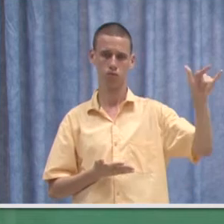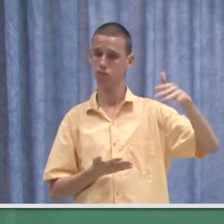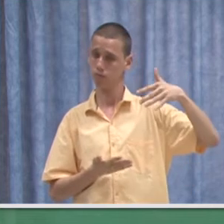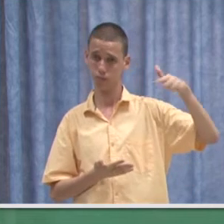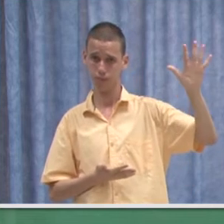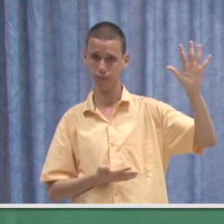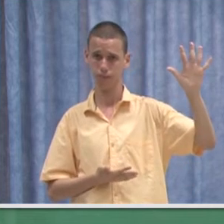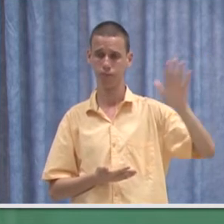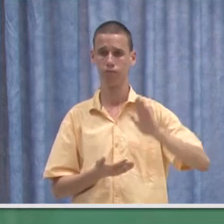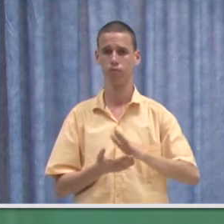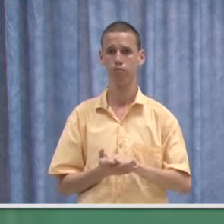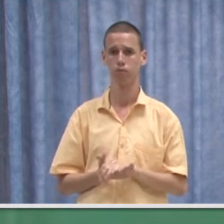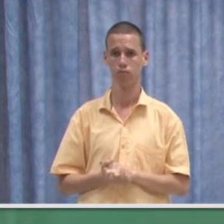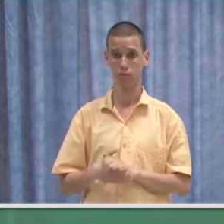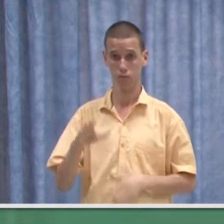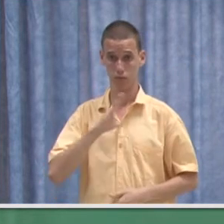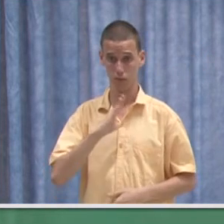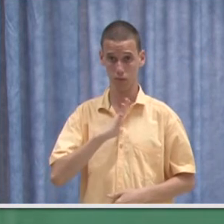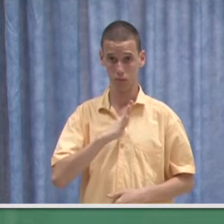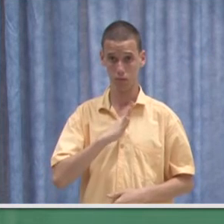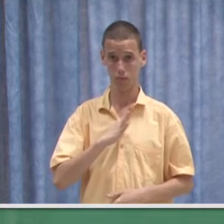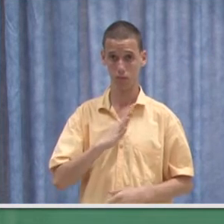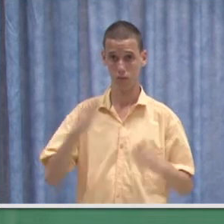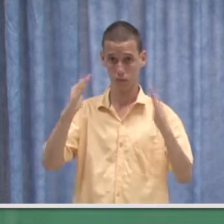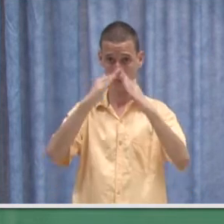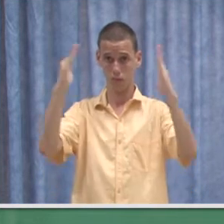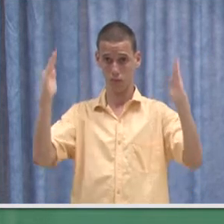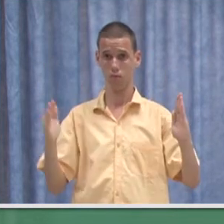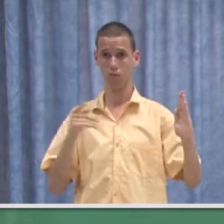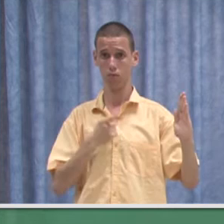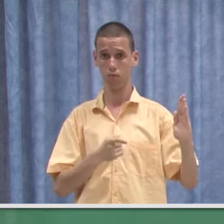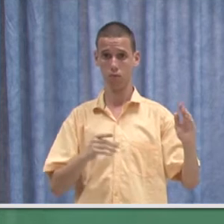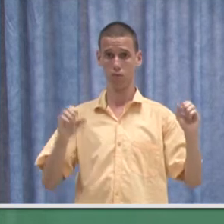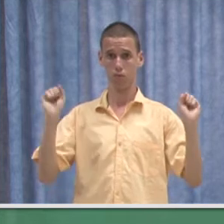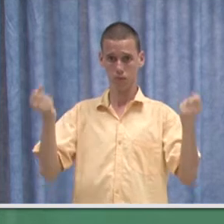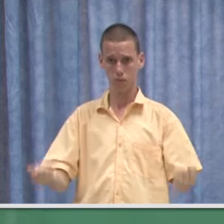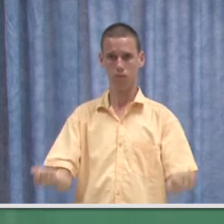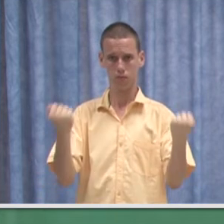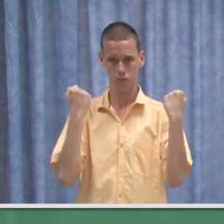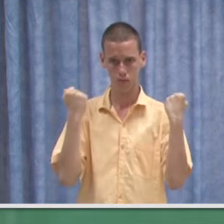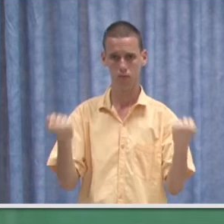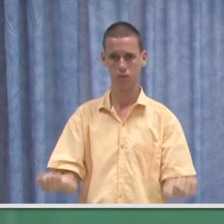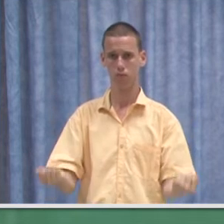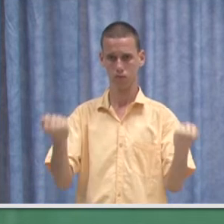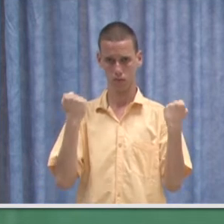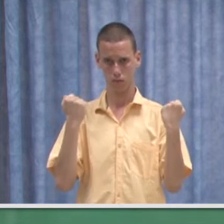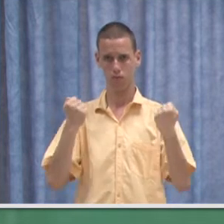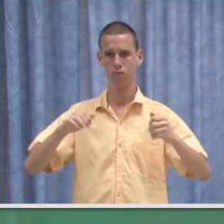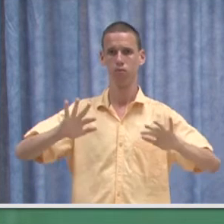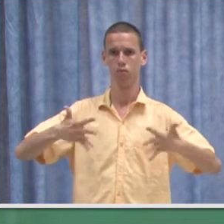SC. Une guidelines qu'on a fait pour le gym, ce qui m'aide pour réouvrir, tout en servant une mesure pour les cochons